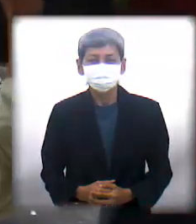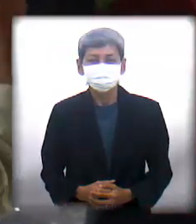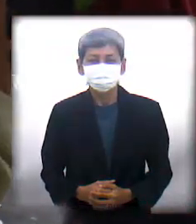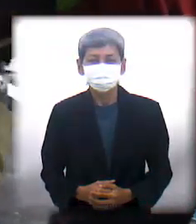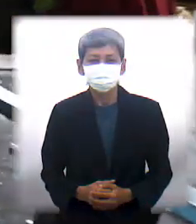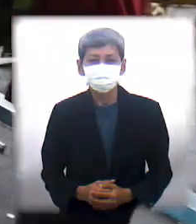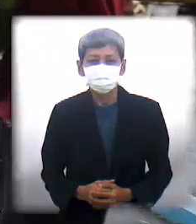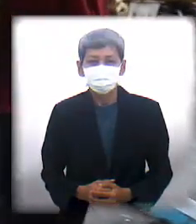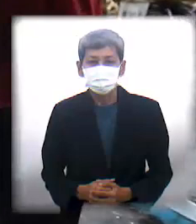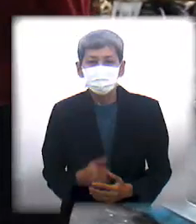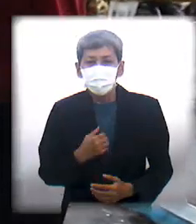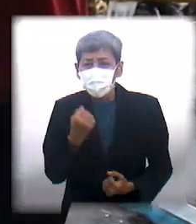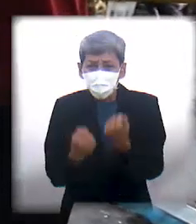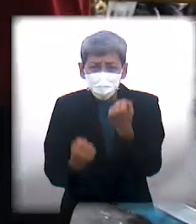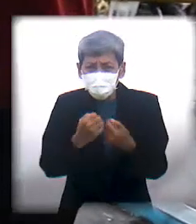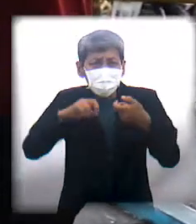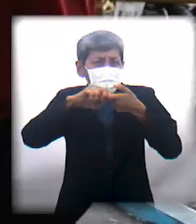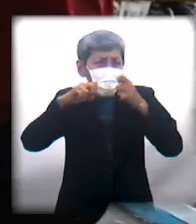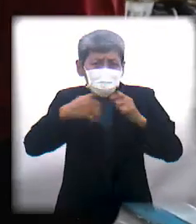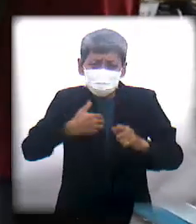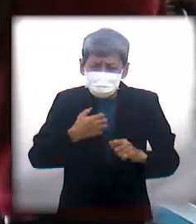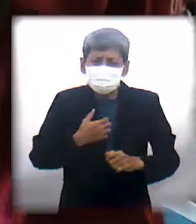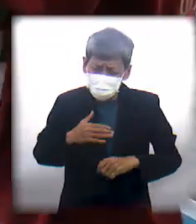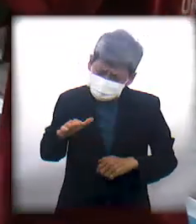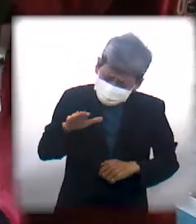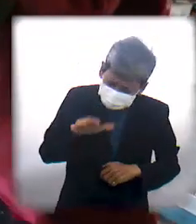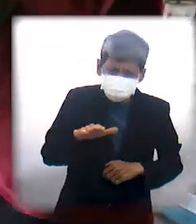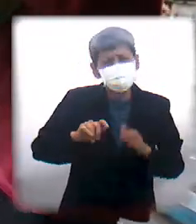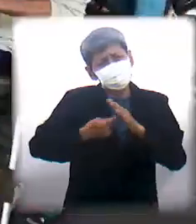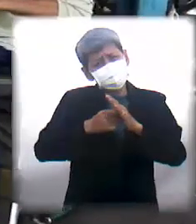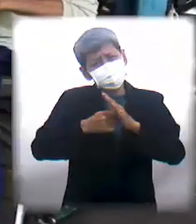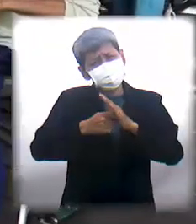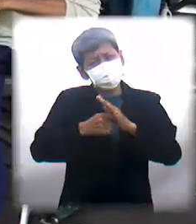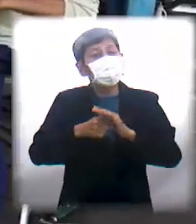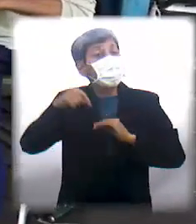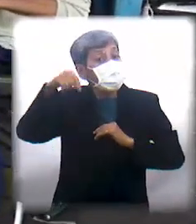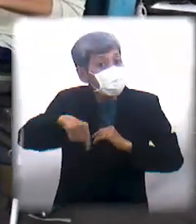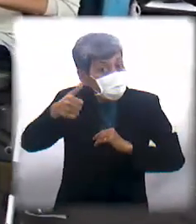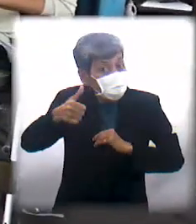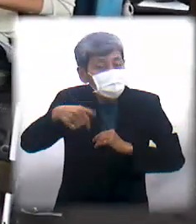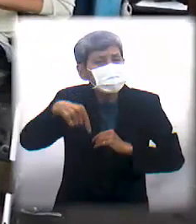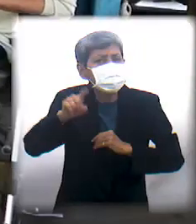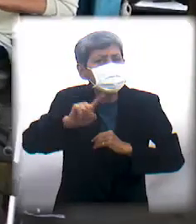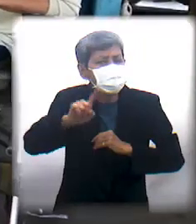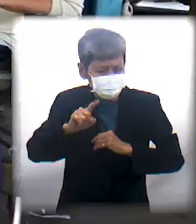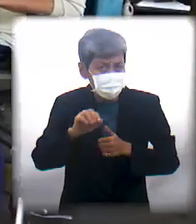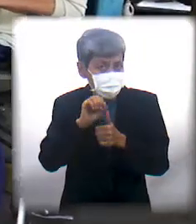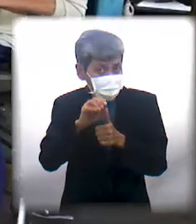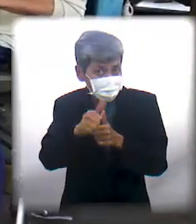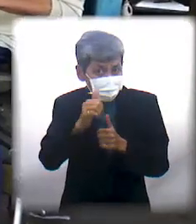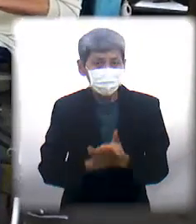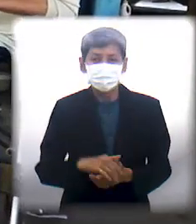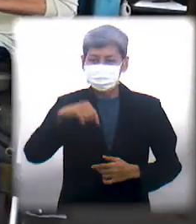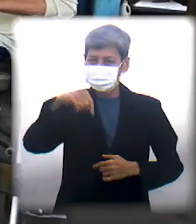ถ้ามีคนบอกว่าโอ้โหรถฉันมีปัญหาอยากจะต้องมาหาช่างหนีให้ซ่อมจังเลยมาที่นี่คือที่ไหนครับพี่ช่วยแนะนำนะคะ